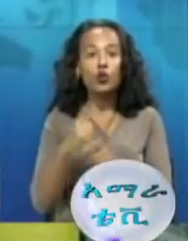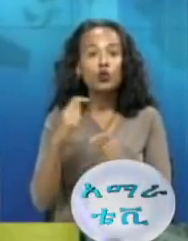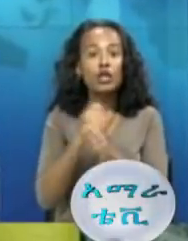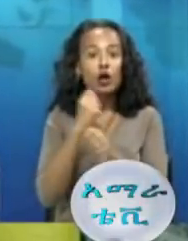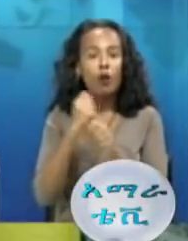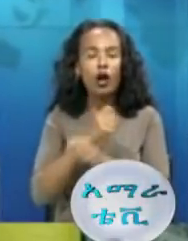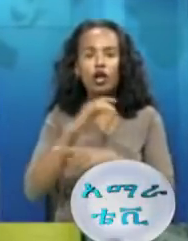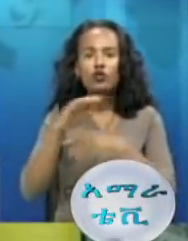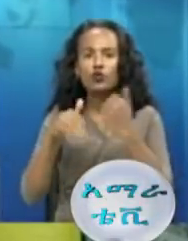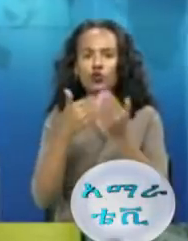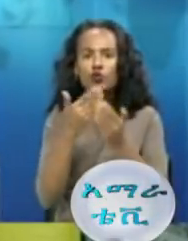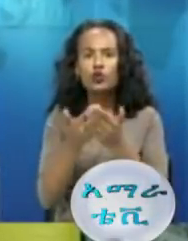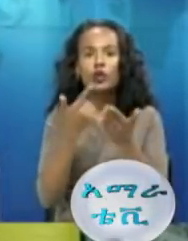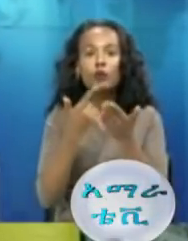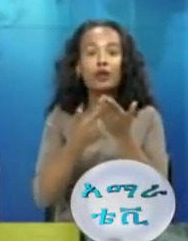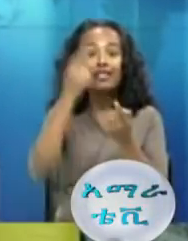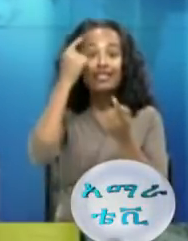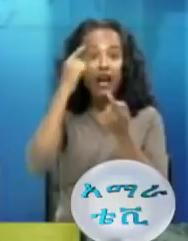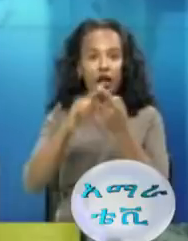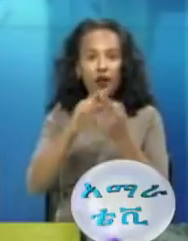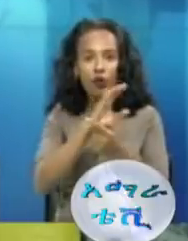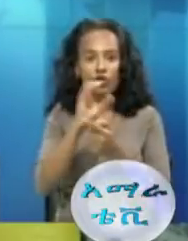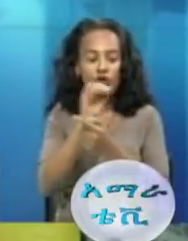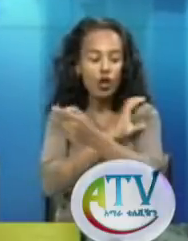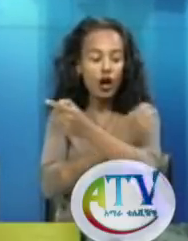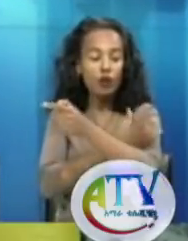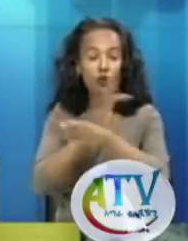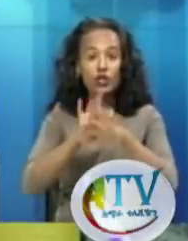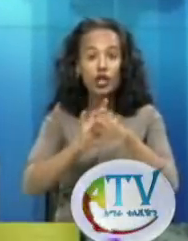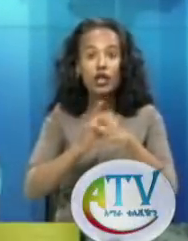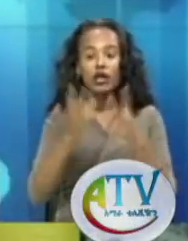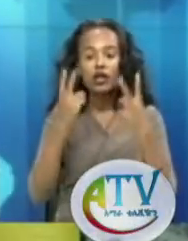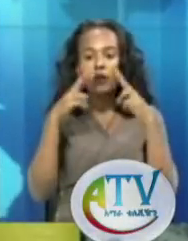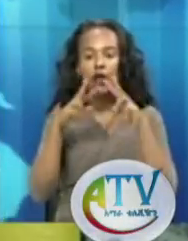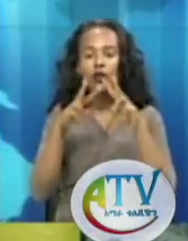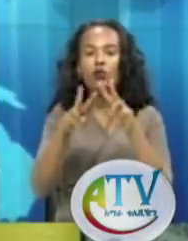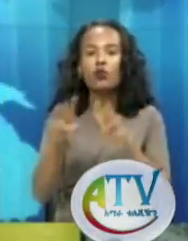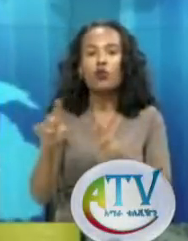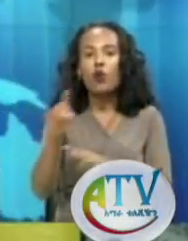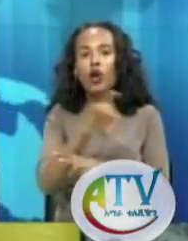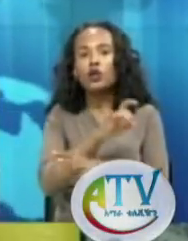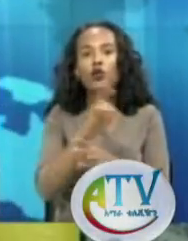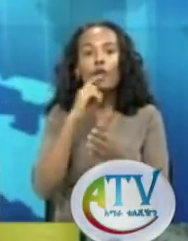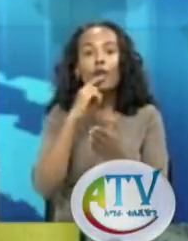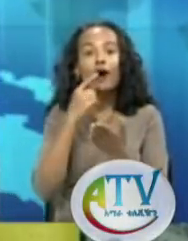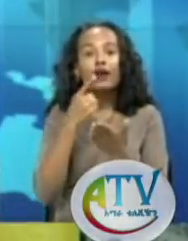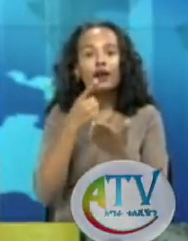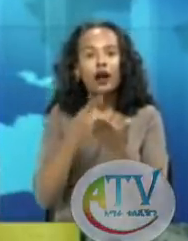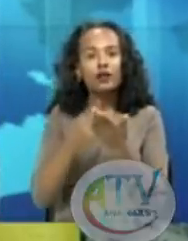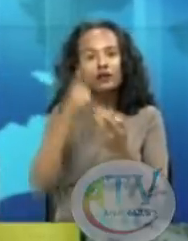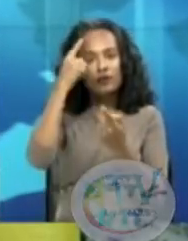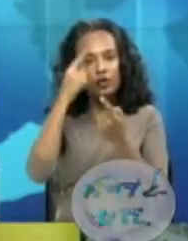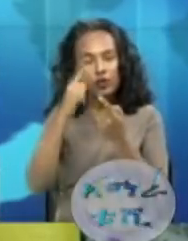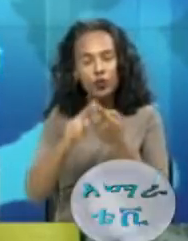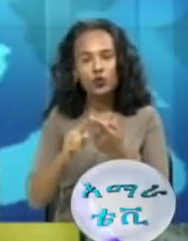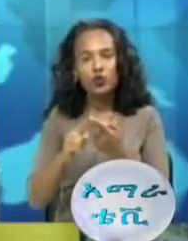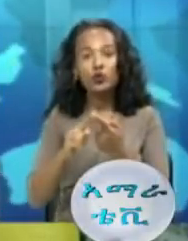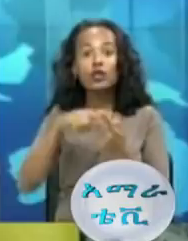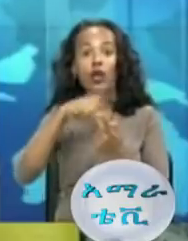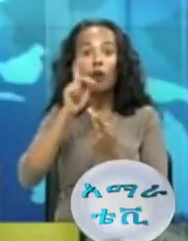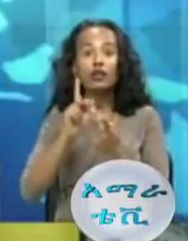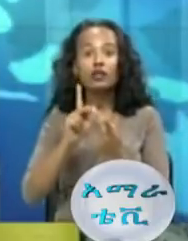ተግባራት ሁሉ በእነዚህ ዓላማዎች እና ግቦች ላይ የሚያጠነጥኑ መሆናቸውን ማረጋገጥ፣ ግቦቹን